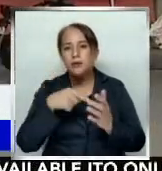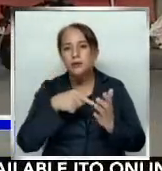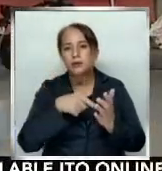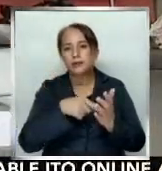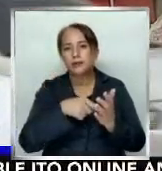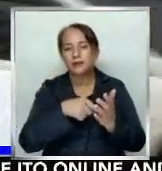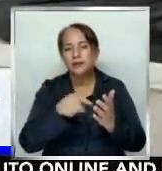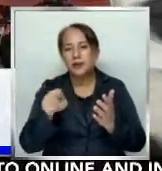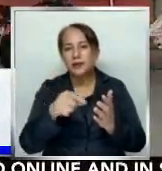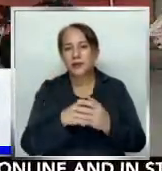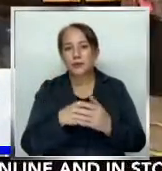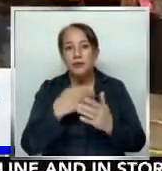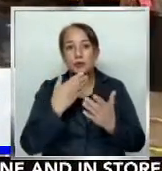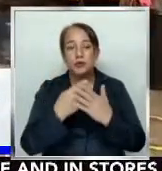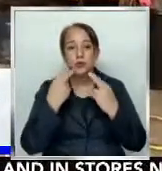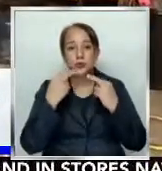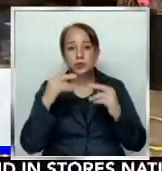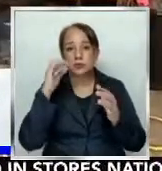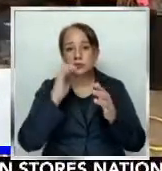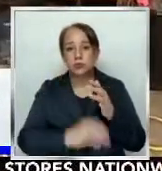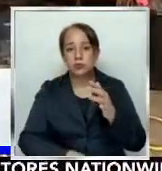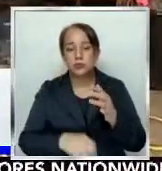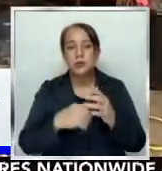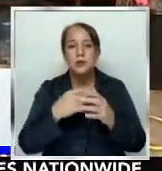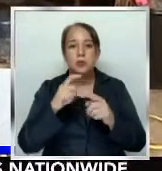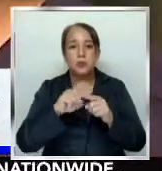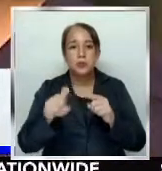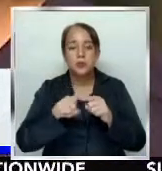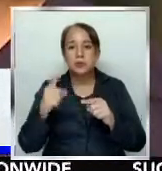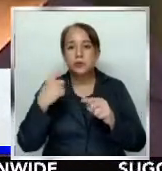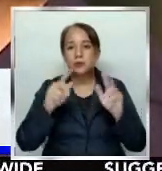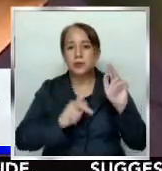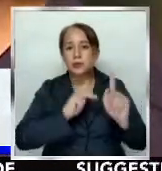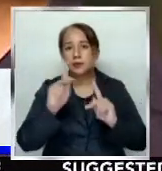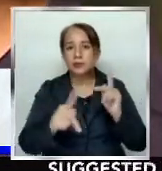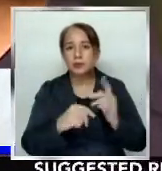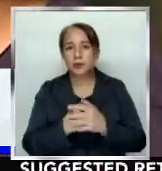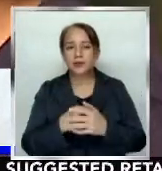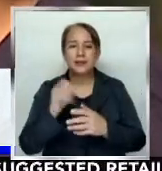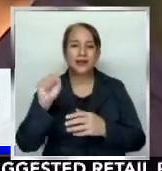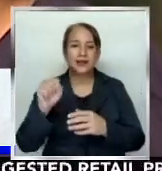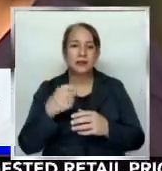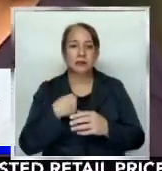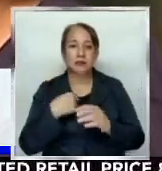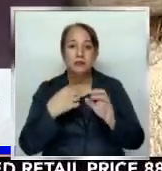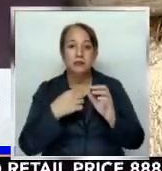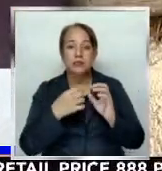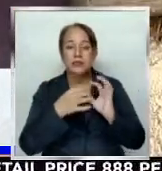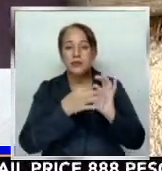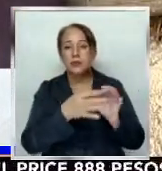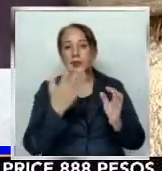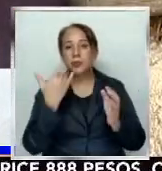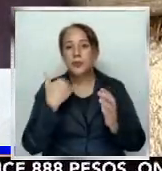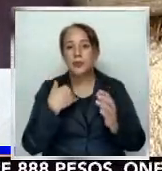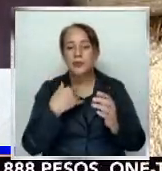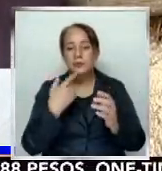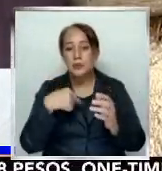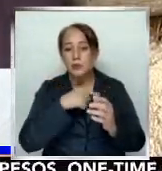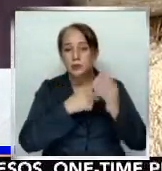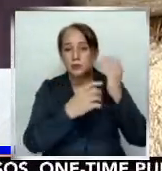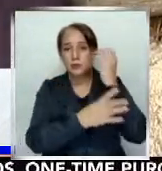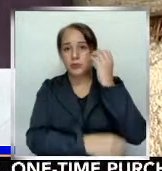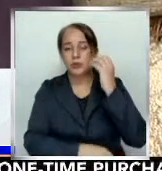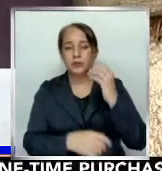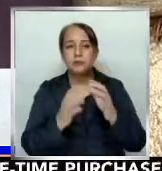news ang bawas singil sa kuryente sa ating mga kababayan. Siyempre, pabor sa amin, lalo na kami mahirap. Malaking bagay